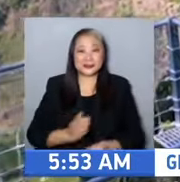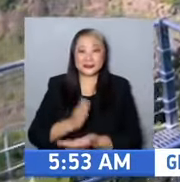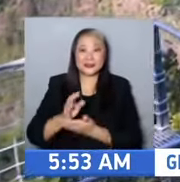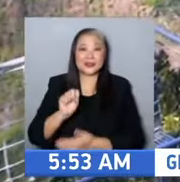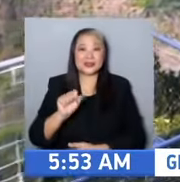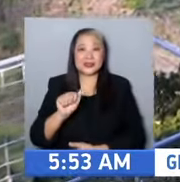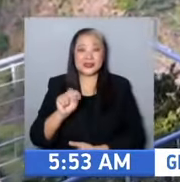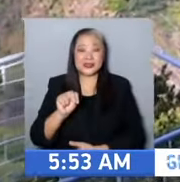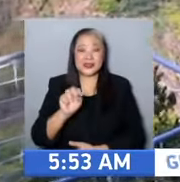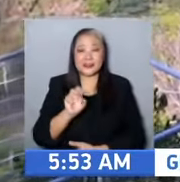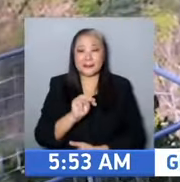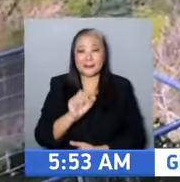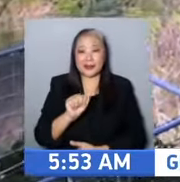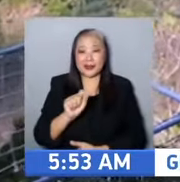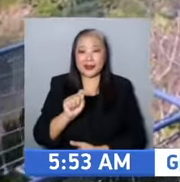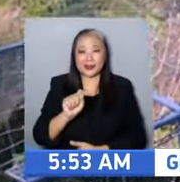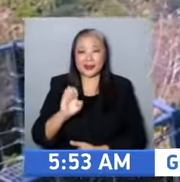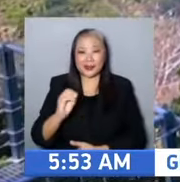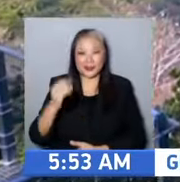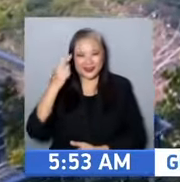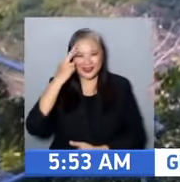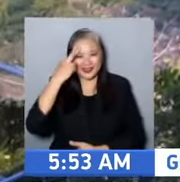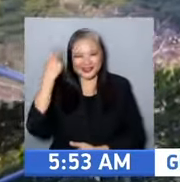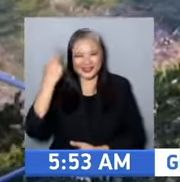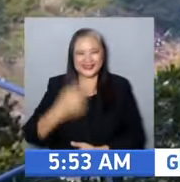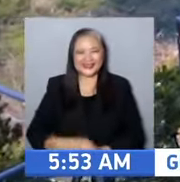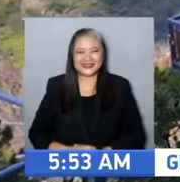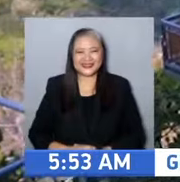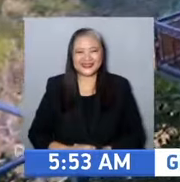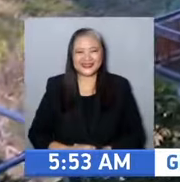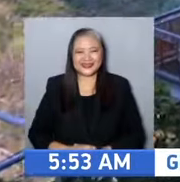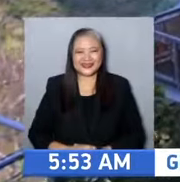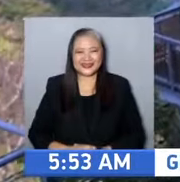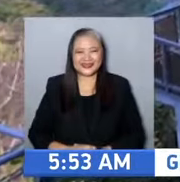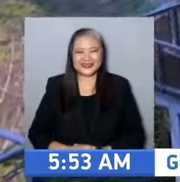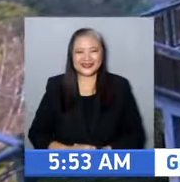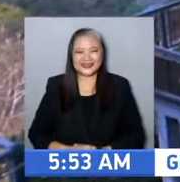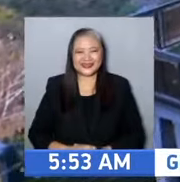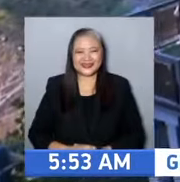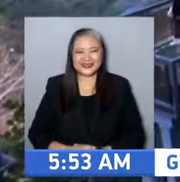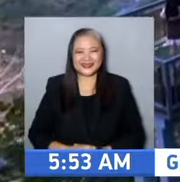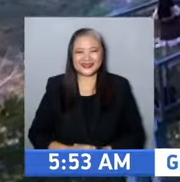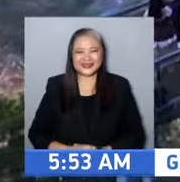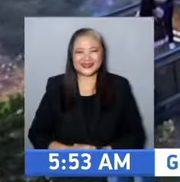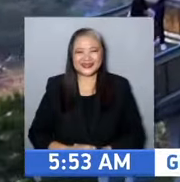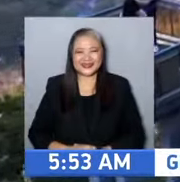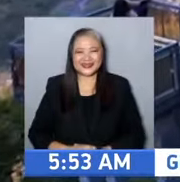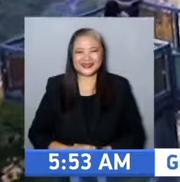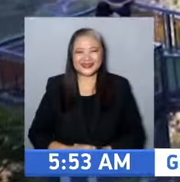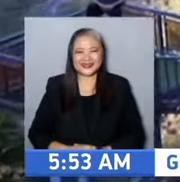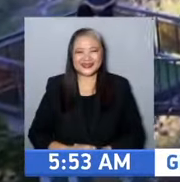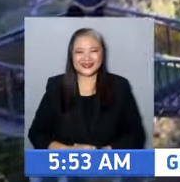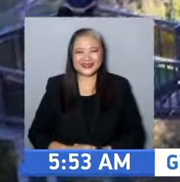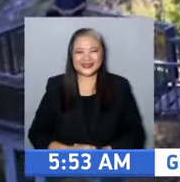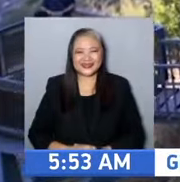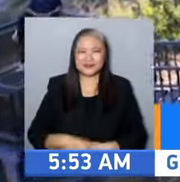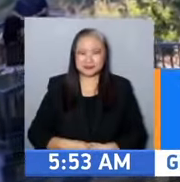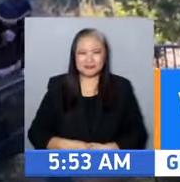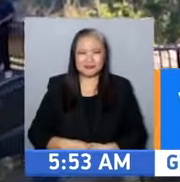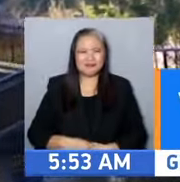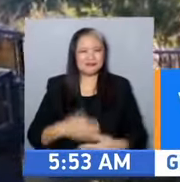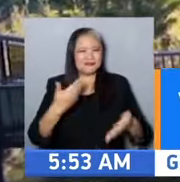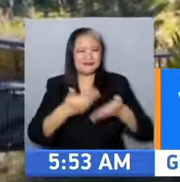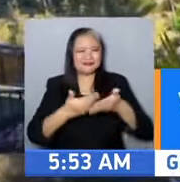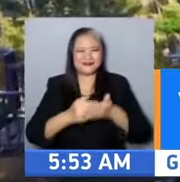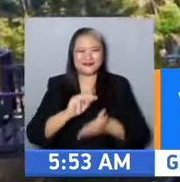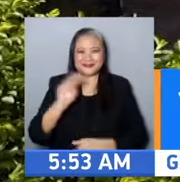Nakon. Malapit na pa. Ko dyan. Ilang oras na papunta dyan? Perfect, lapit lang sa Metro Manila mga kapuso. Sa mga gustong